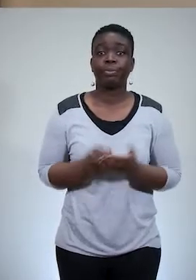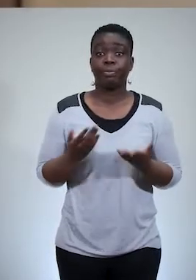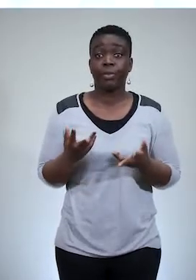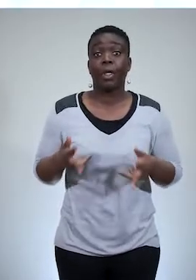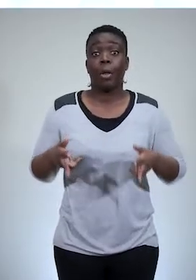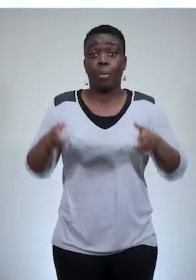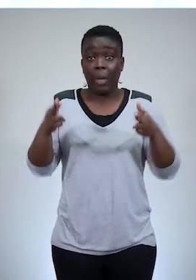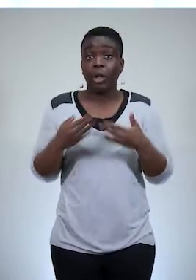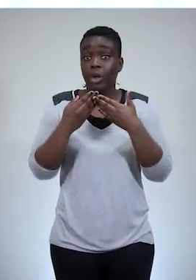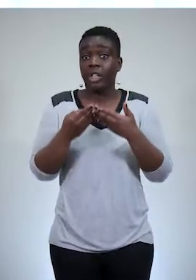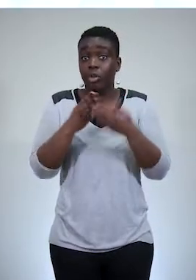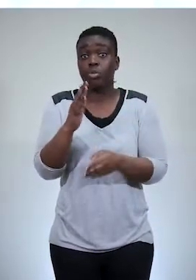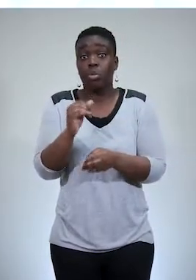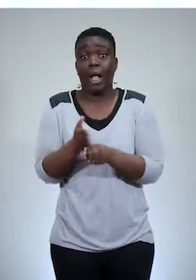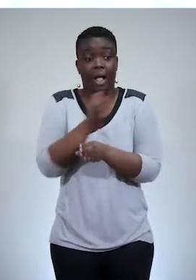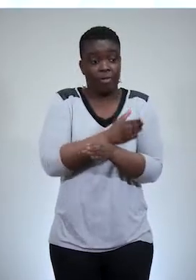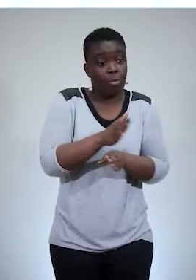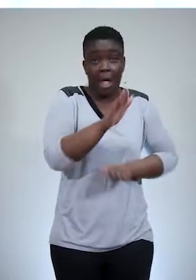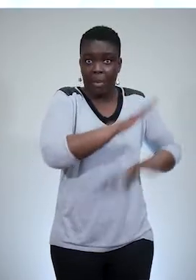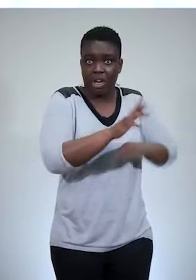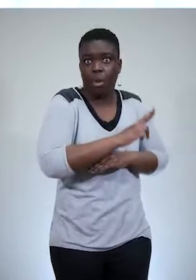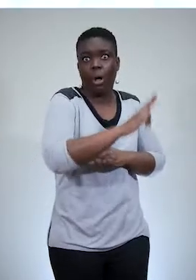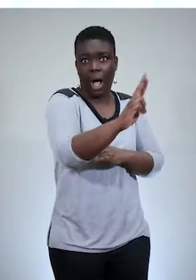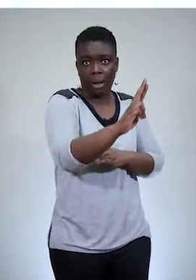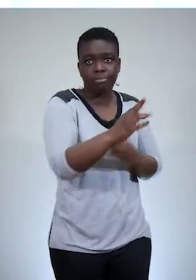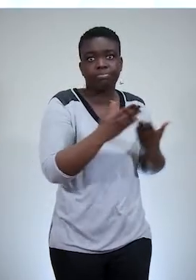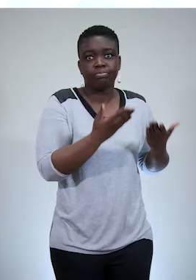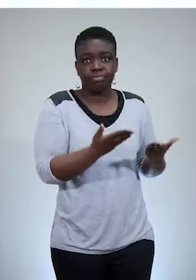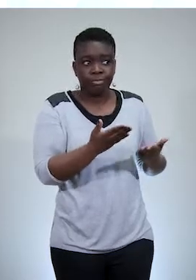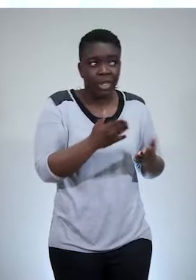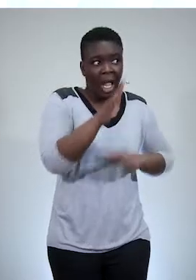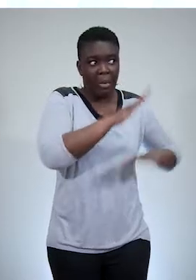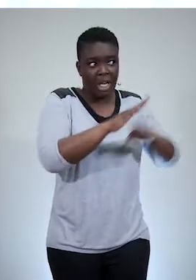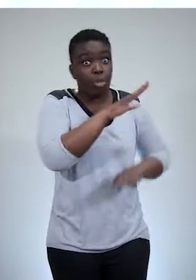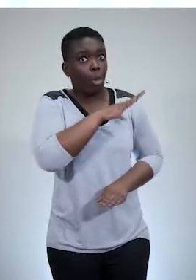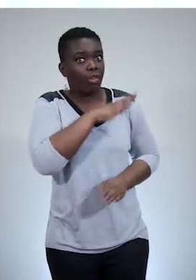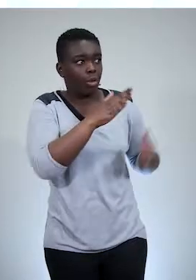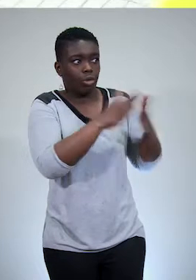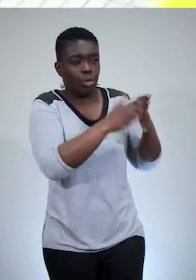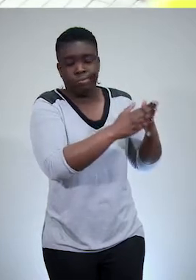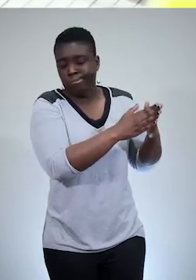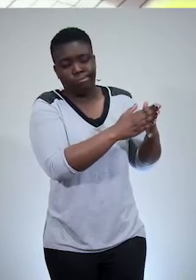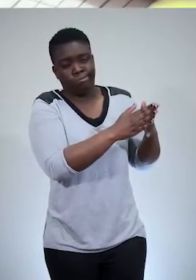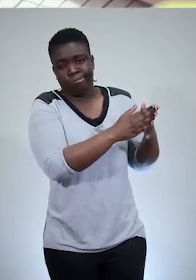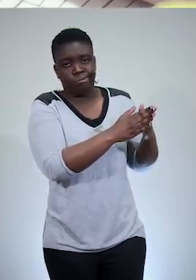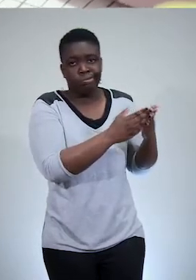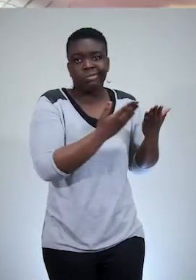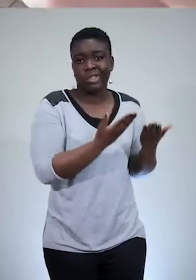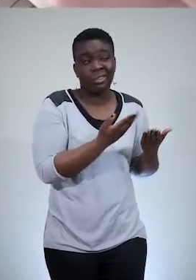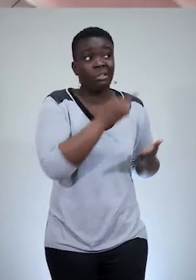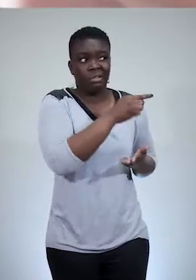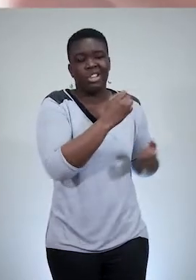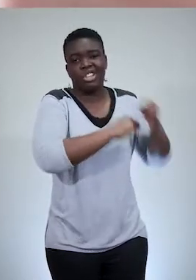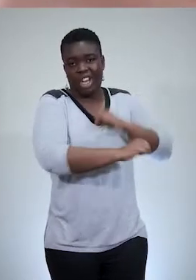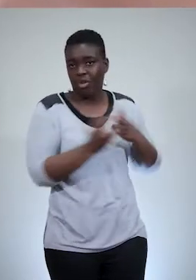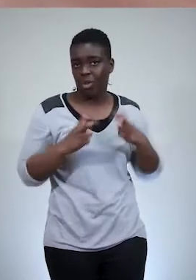suis hypersensible à la lumière. Et j'ai un strabisme et un nystagmus, c'est-à-dire que mes yeux bougent tout le temps. Donc, c'est vraiment compliqué pour moi de